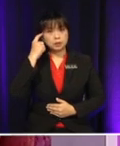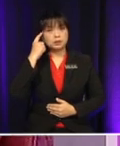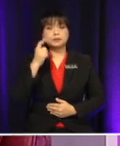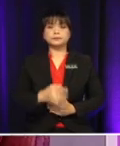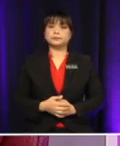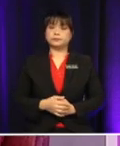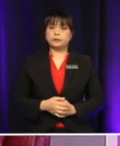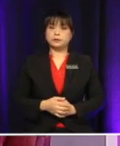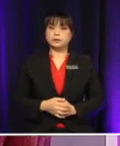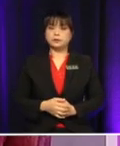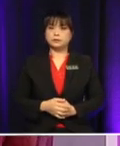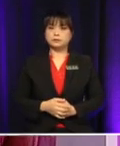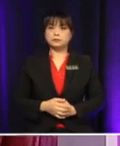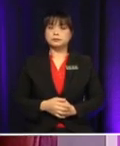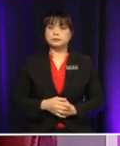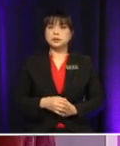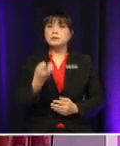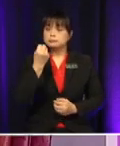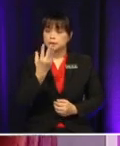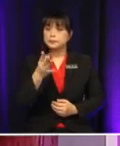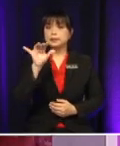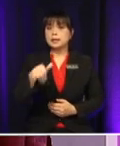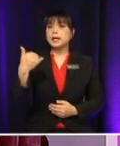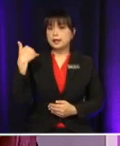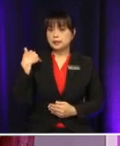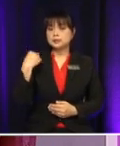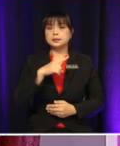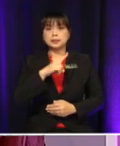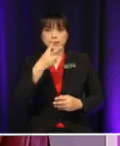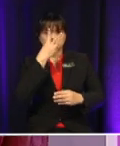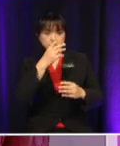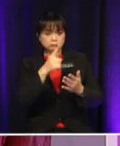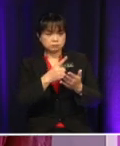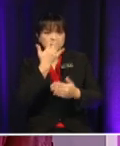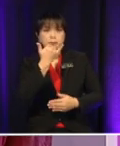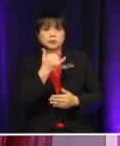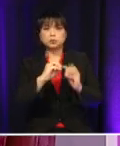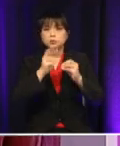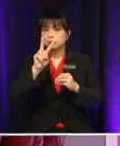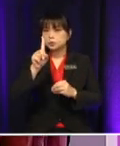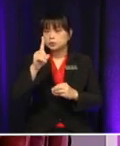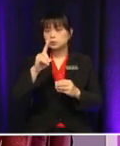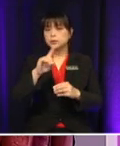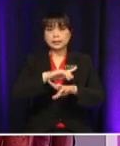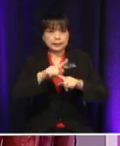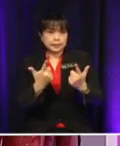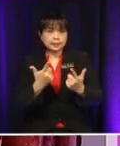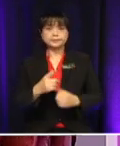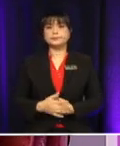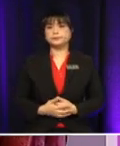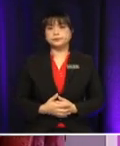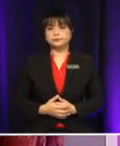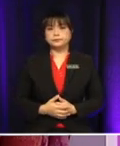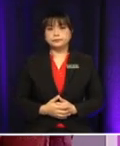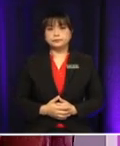Apa yang perlu ada and kenapa Yang ini lain sedikit daripada yang normal oke oke seolah yang